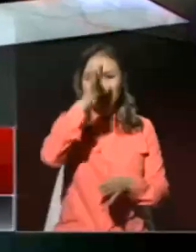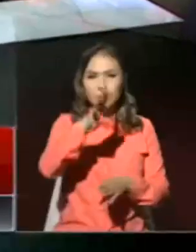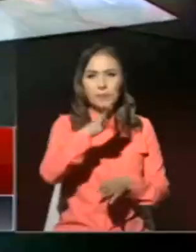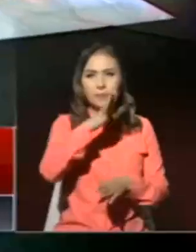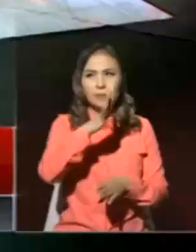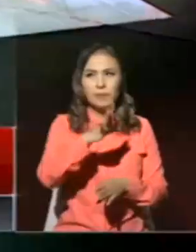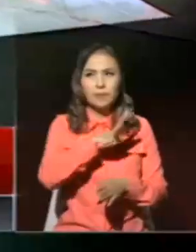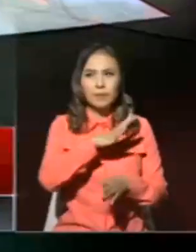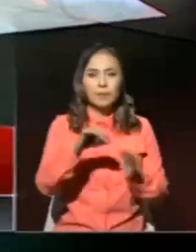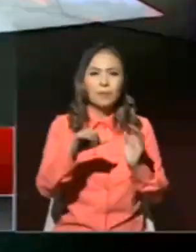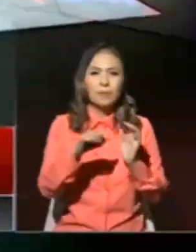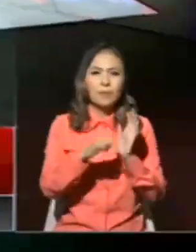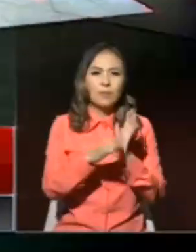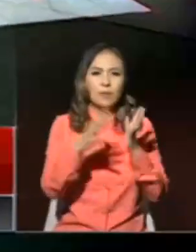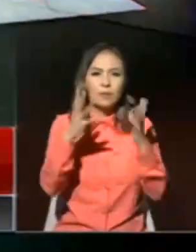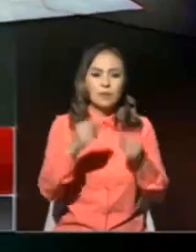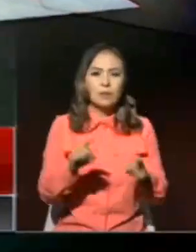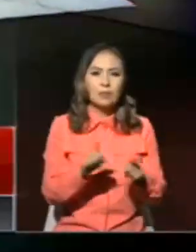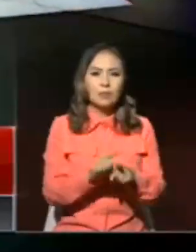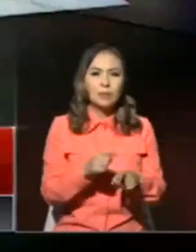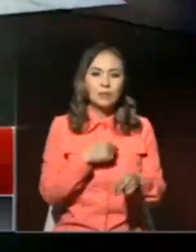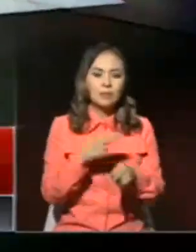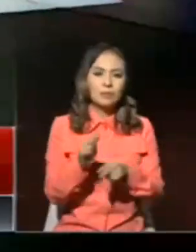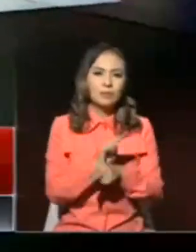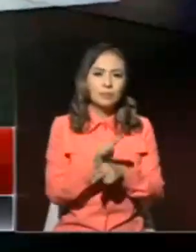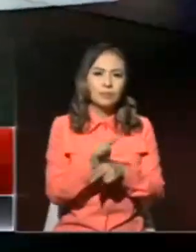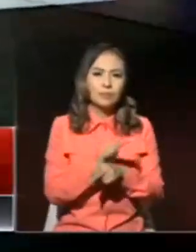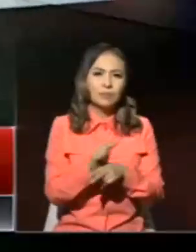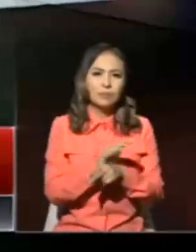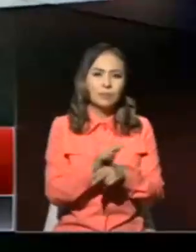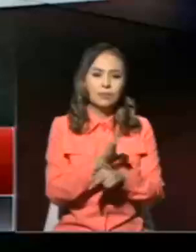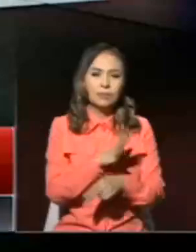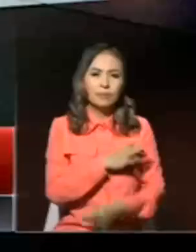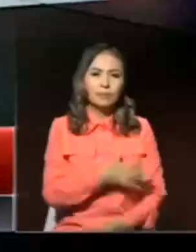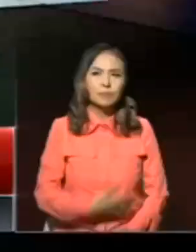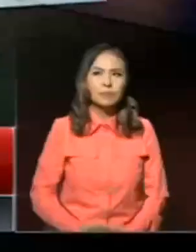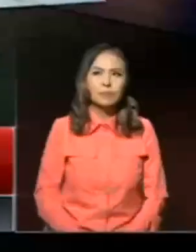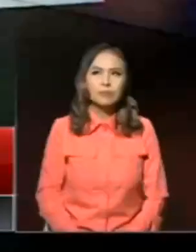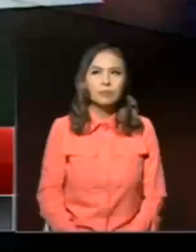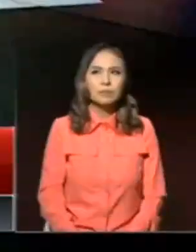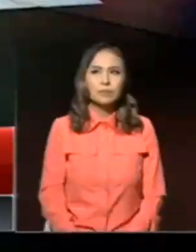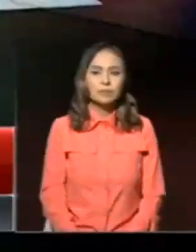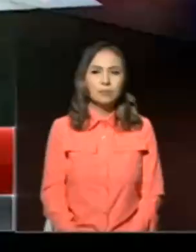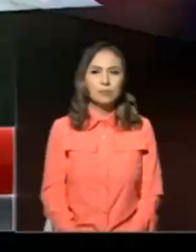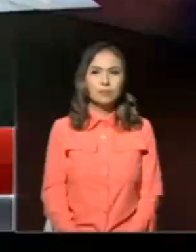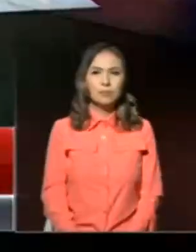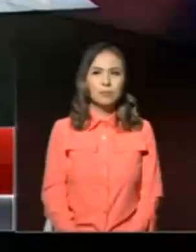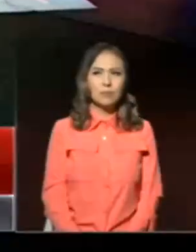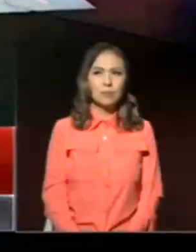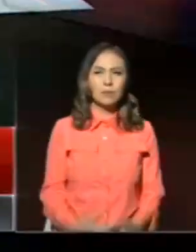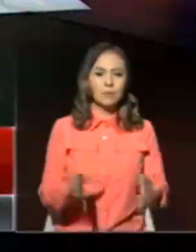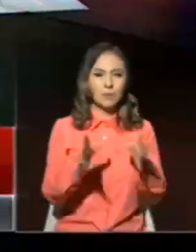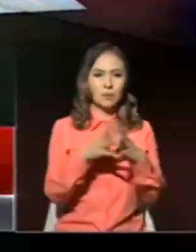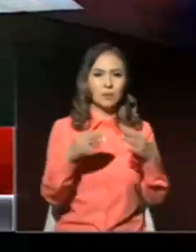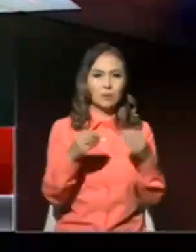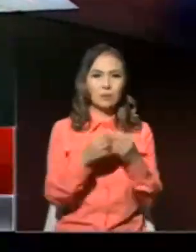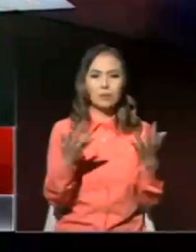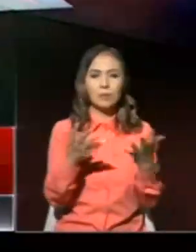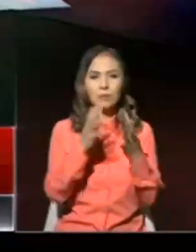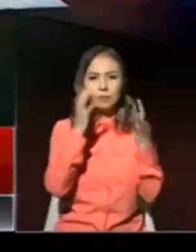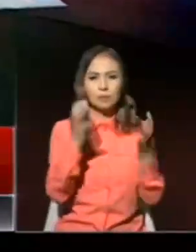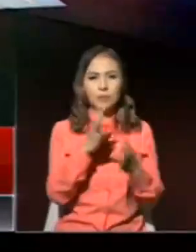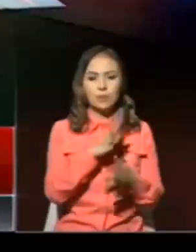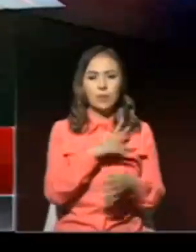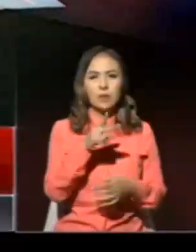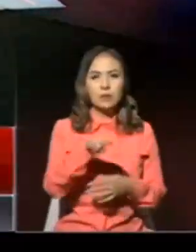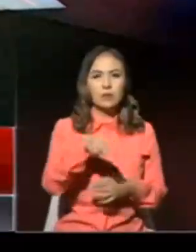5 ай 16 күн сол центрде, орталықта жатып емделген жөн бар. Отбасыңызды қалай сақтап қалдыңыз? Осы 2022